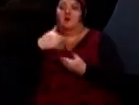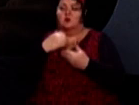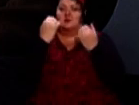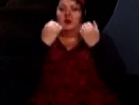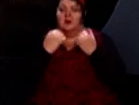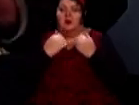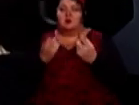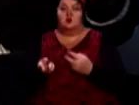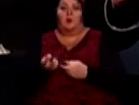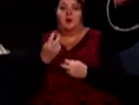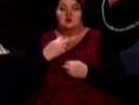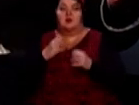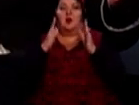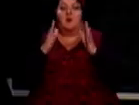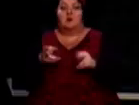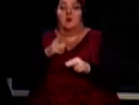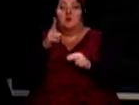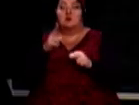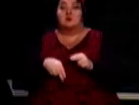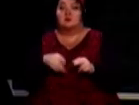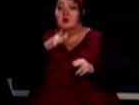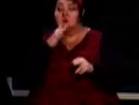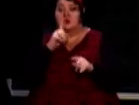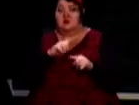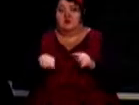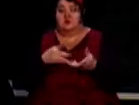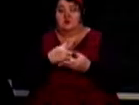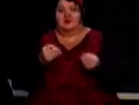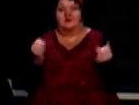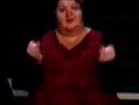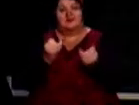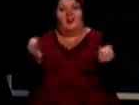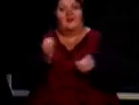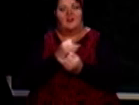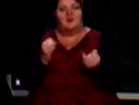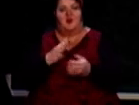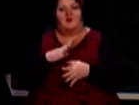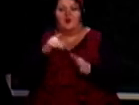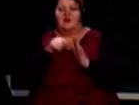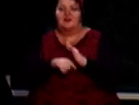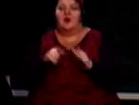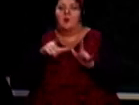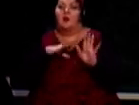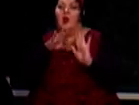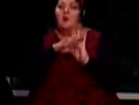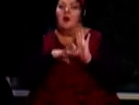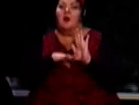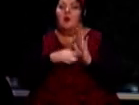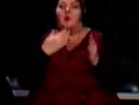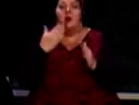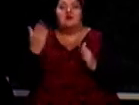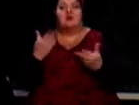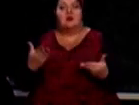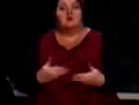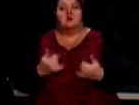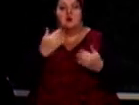На цьому будемо завершувати. Час плив. Цікава розмова була, значить. Це була програма «Звіти наживо». Сьогодні звітувала